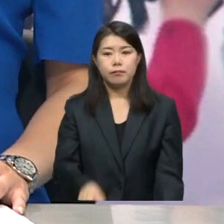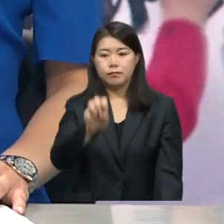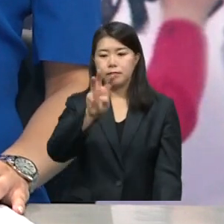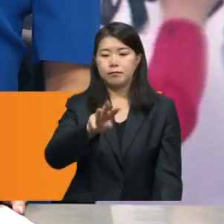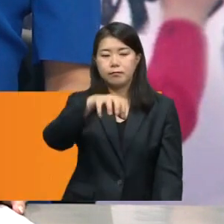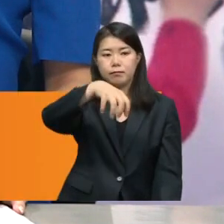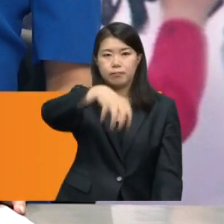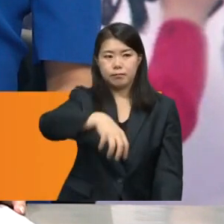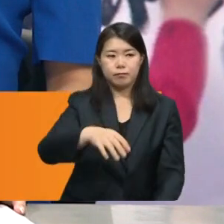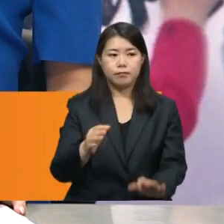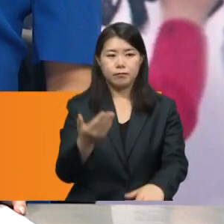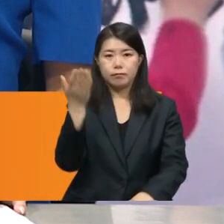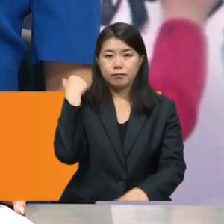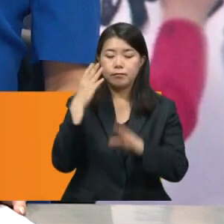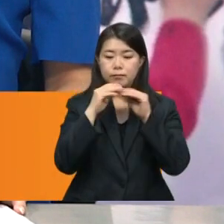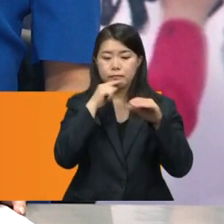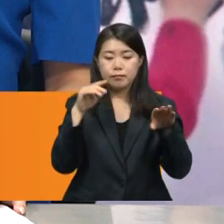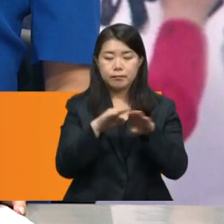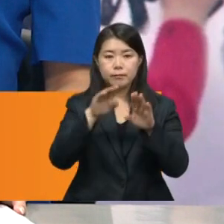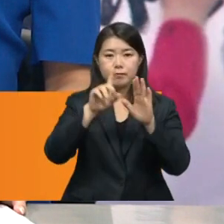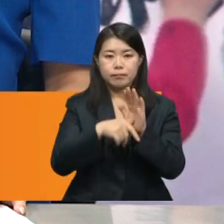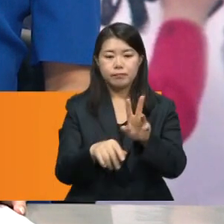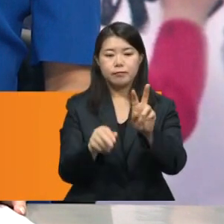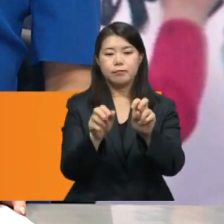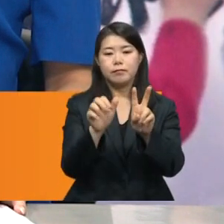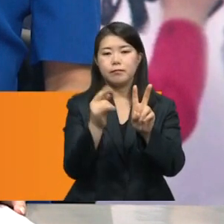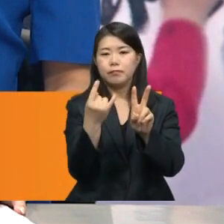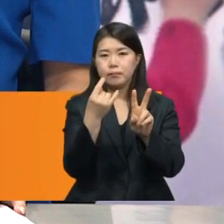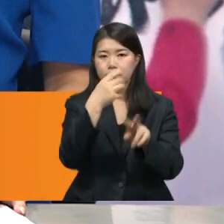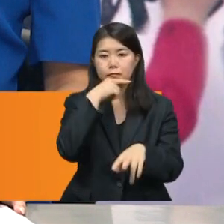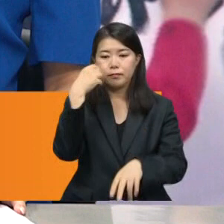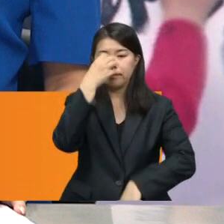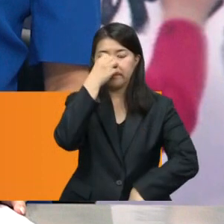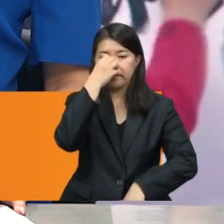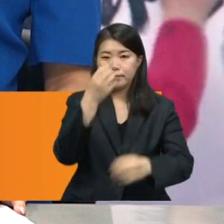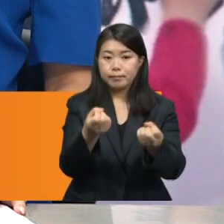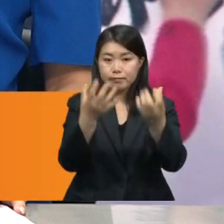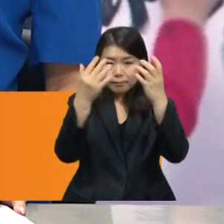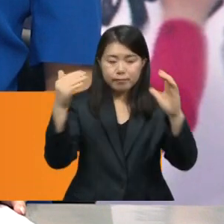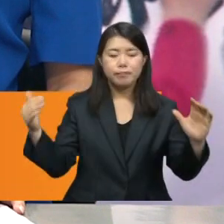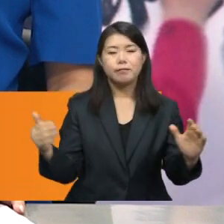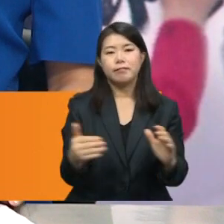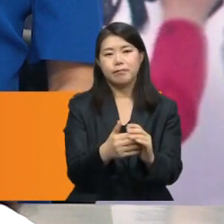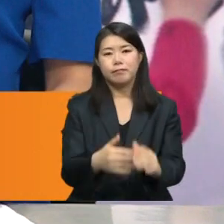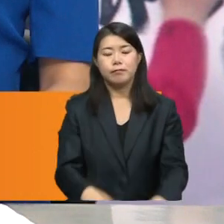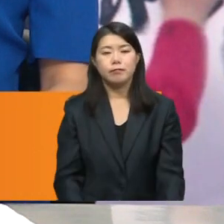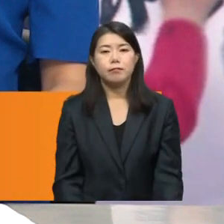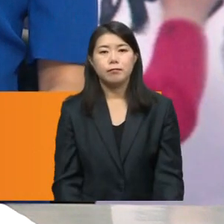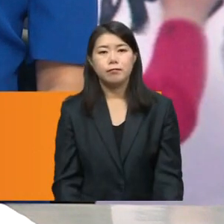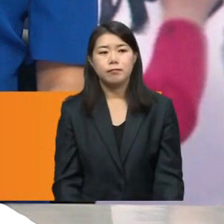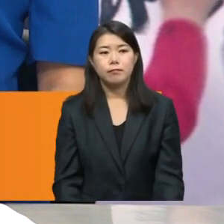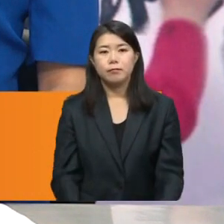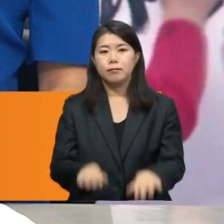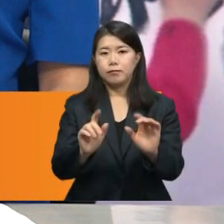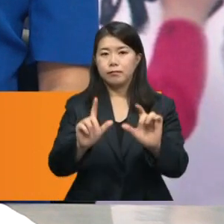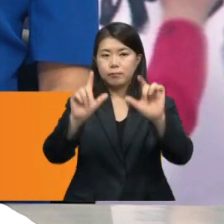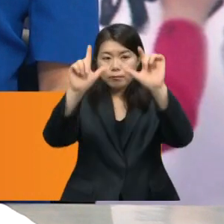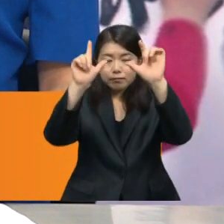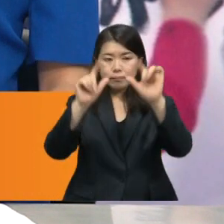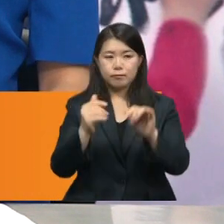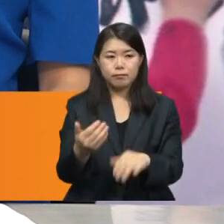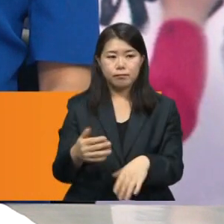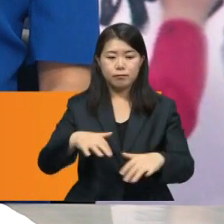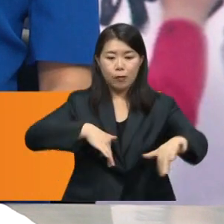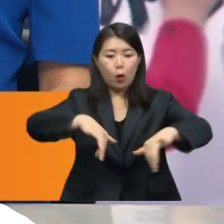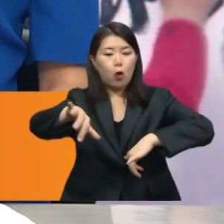광주시가 지난 주말 사이 진행한 제22회 퇴촌 토마토 축제가 성황리에 막을 내렸습니다. 올해는 예년과 달리